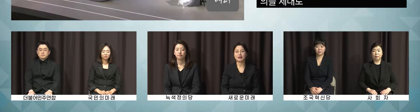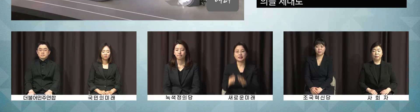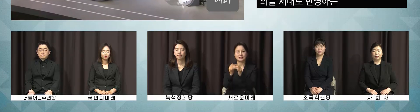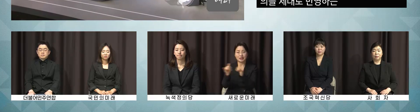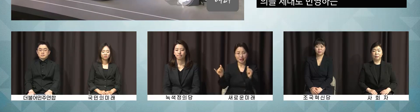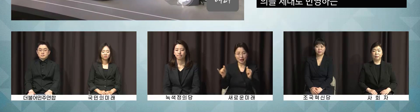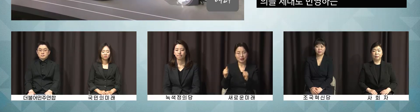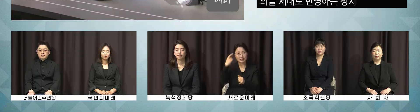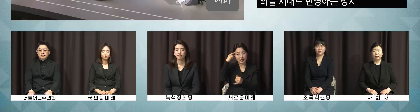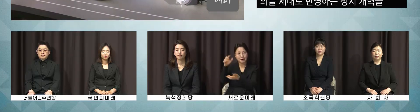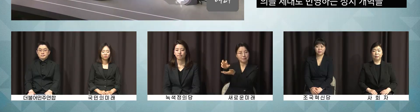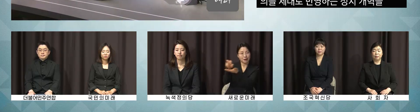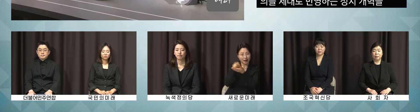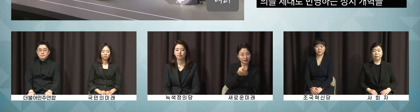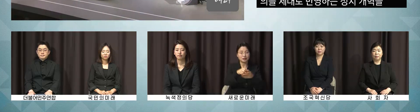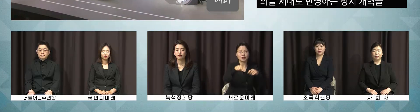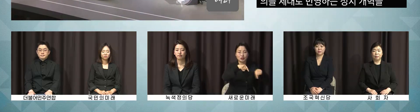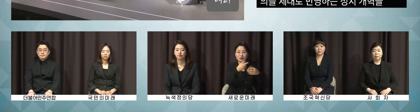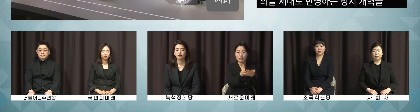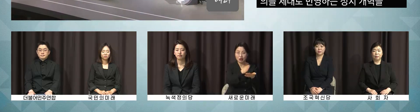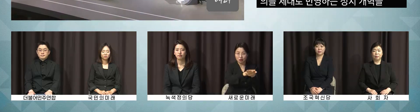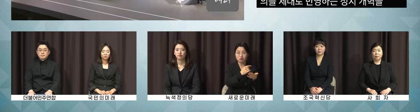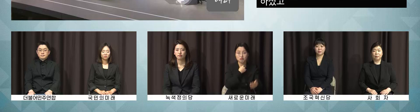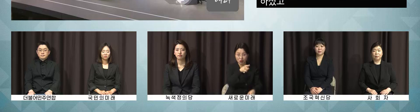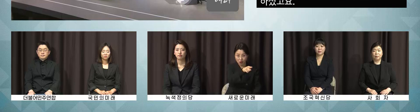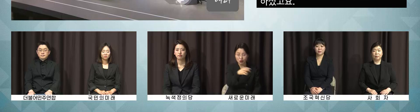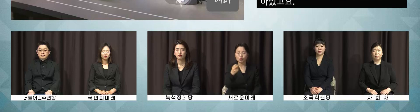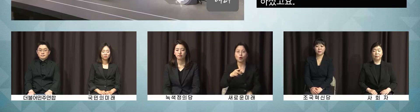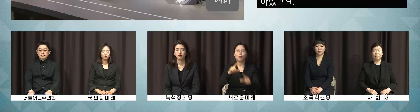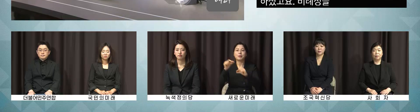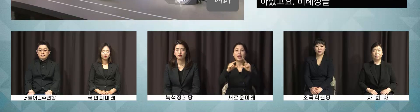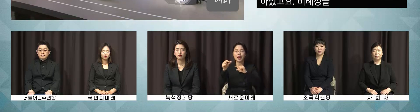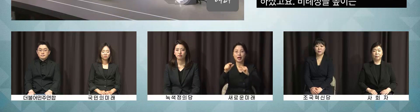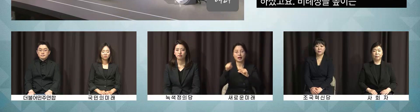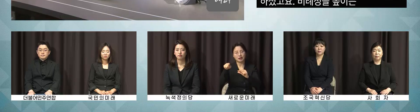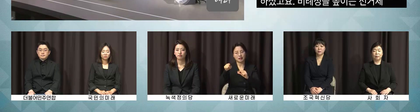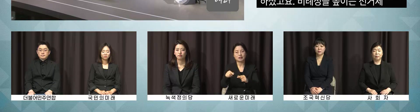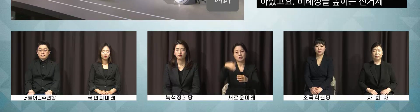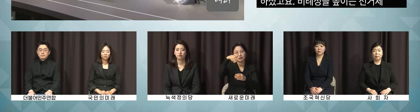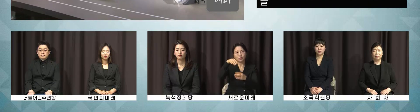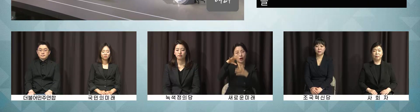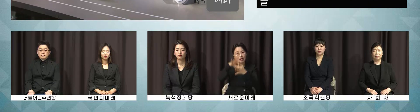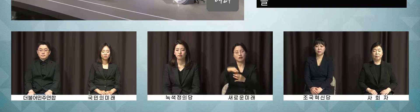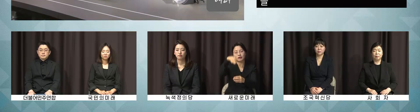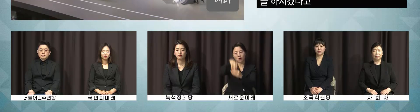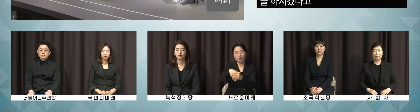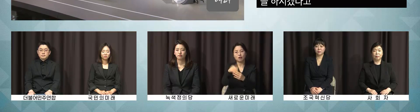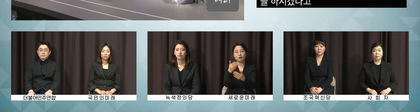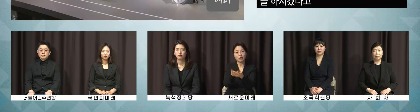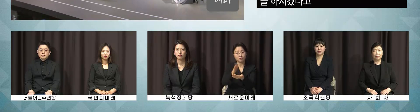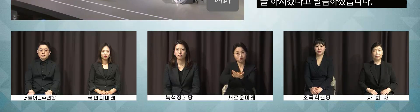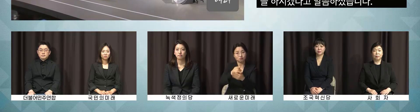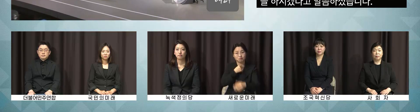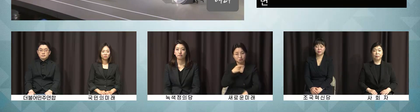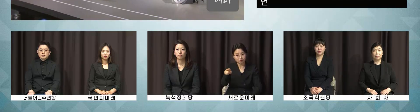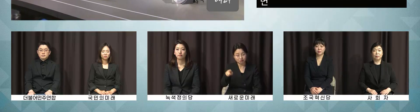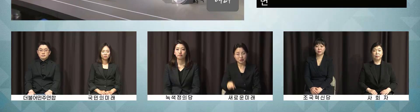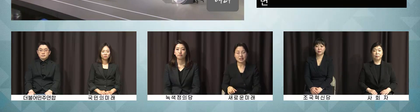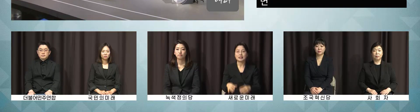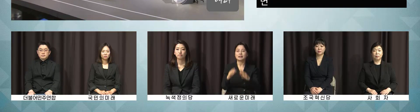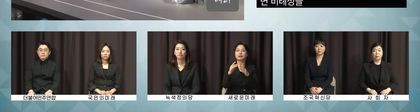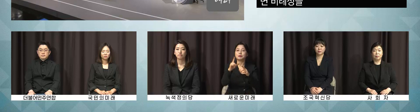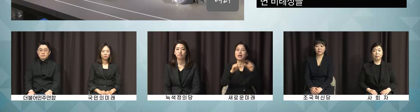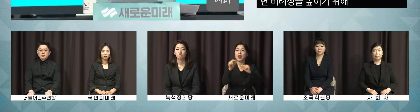정치개혁을 말씀하셨고요. 비례성을 높이는 선거제 개혁을 하시겠다고 말씀하셨습니다. 그렇다면 비례성을 높이기 위해